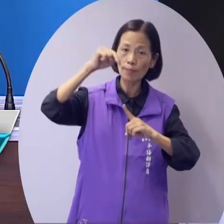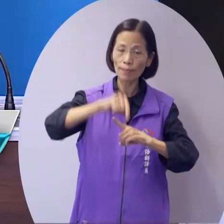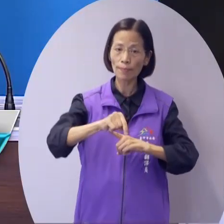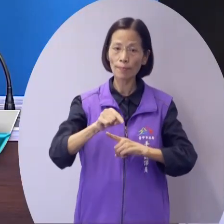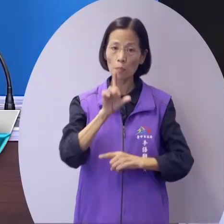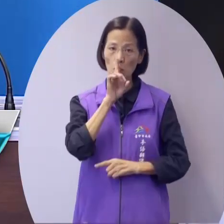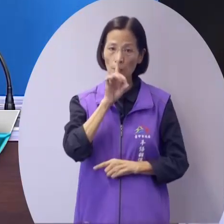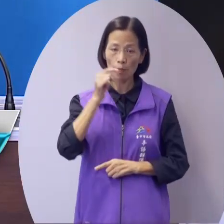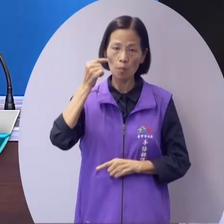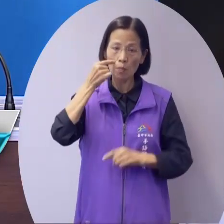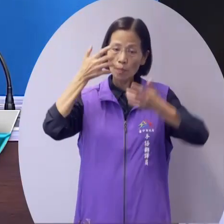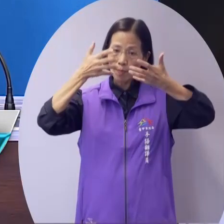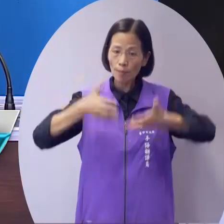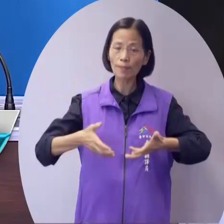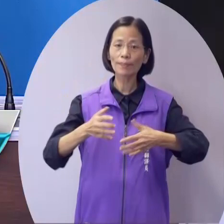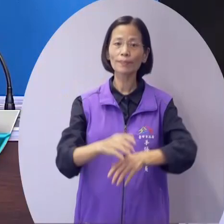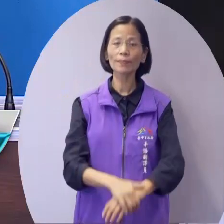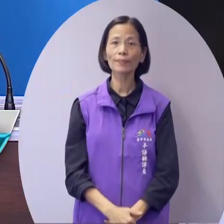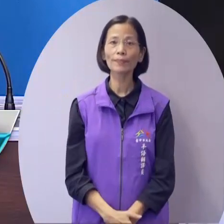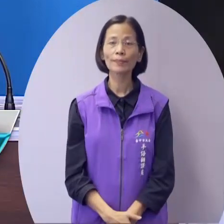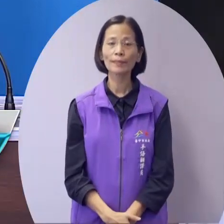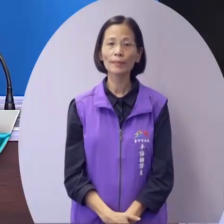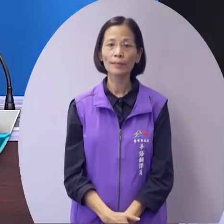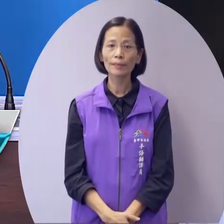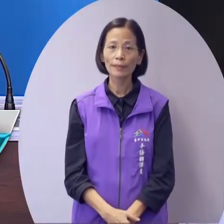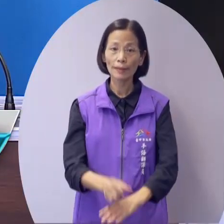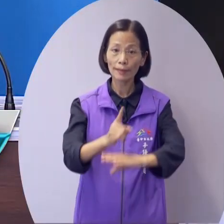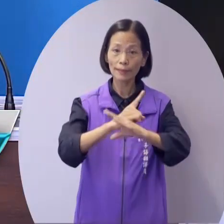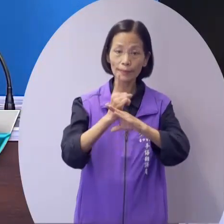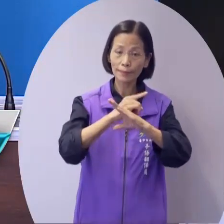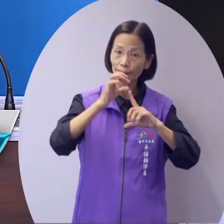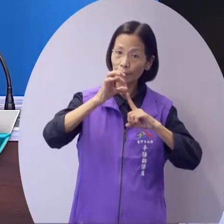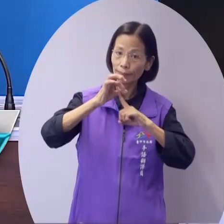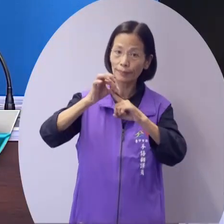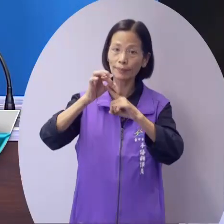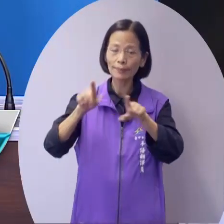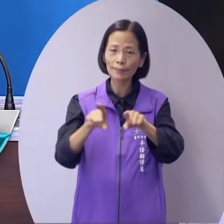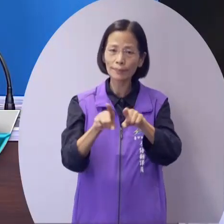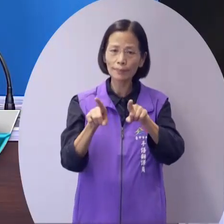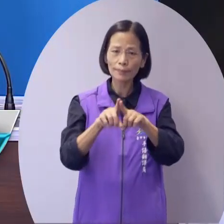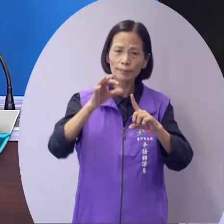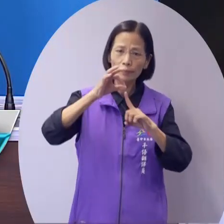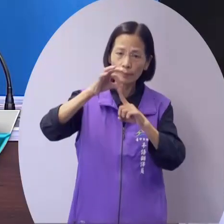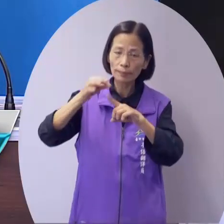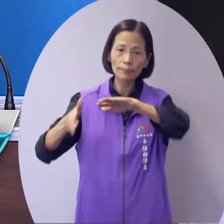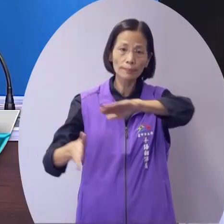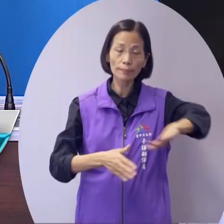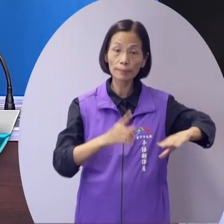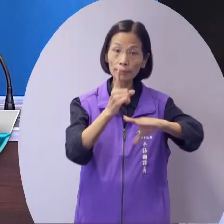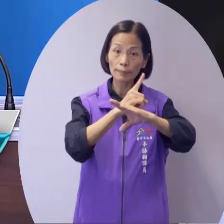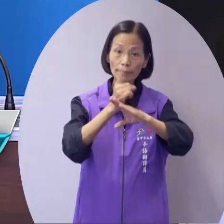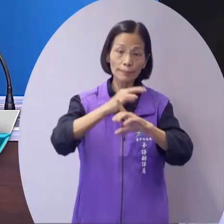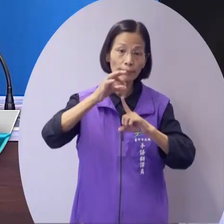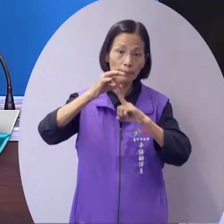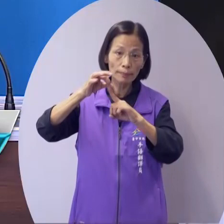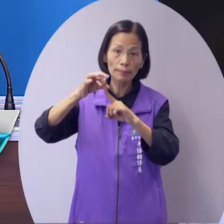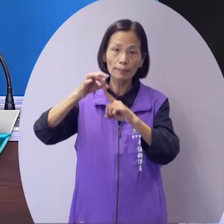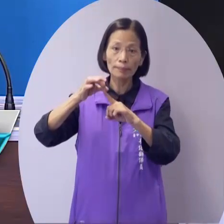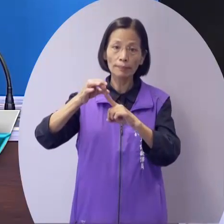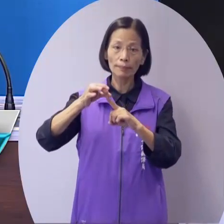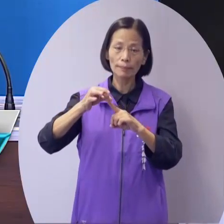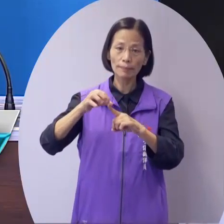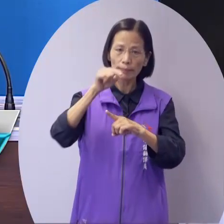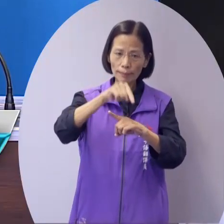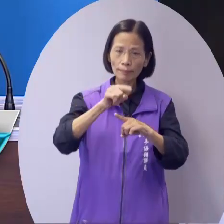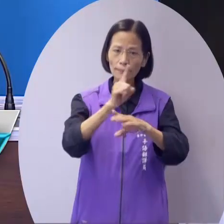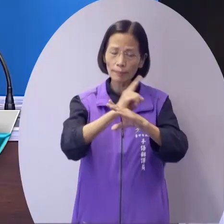们很重要的施政重点。所以呢，小黄公车就是一般的大公车以外，小黄公车利用建车当